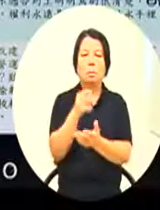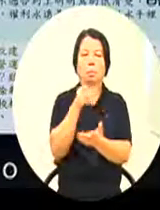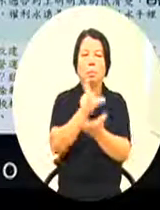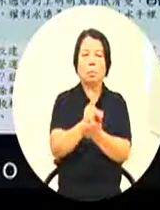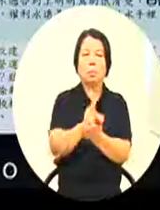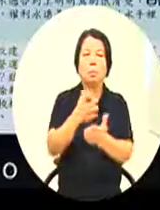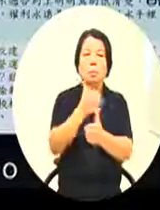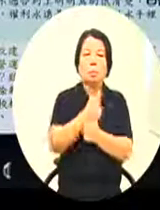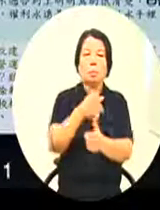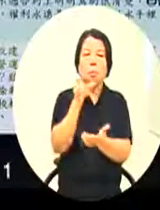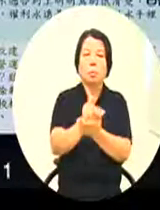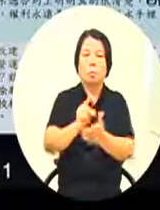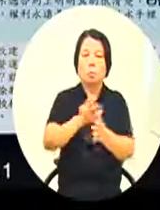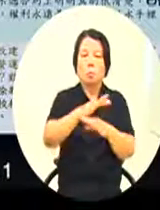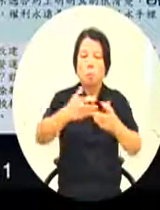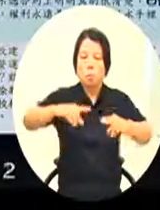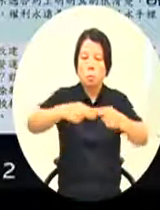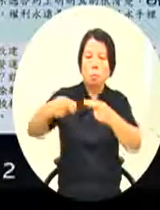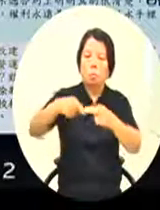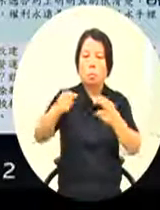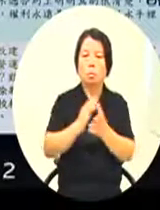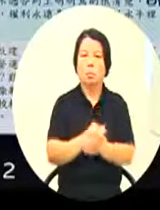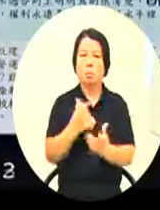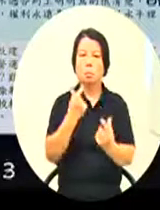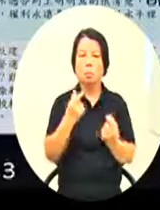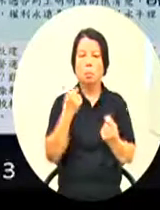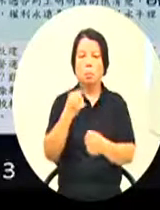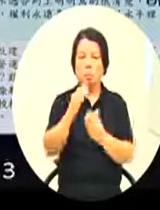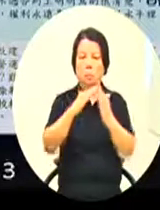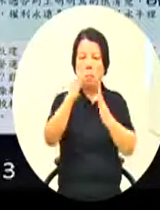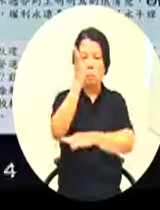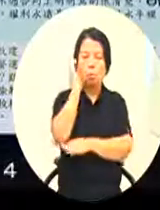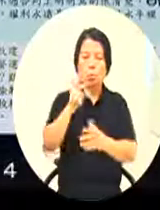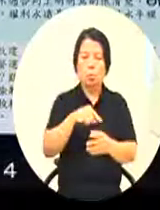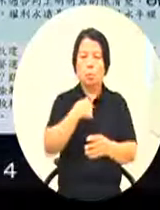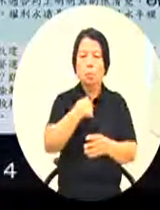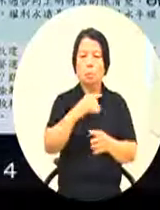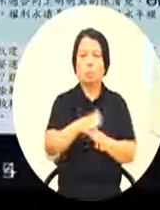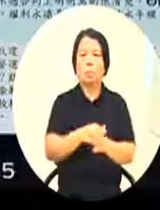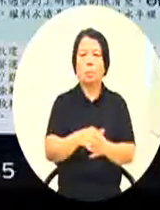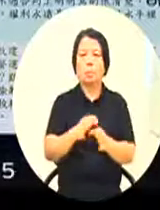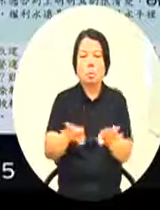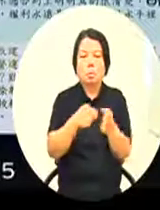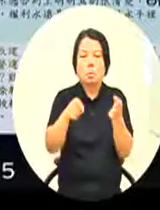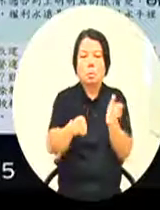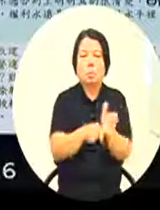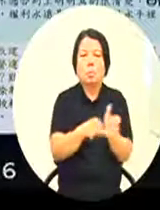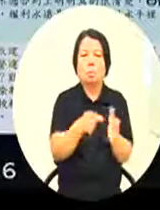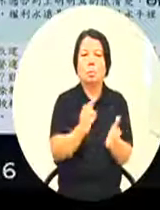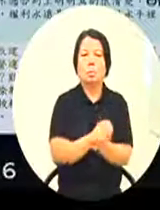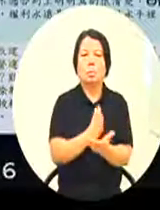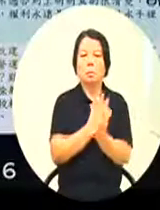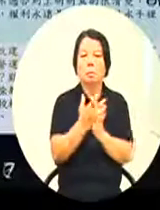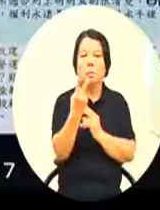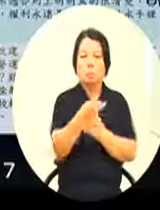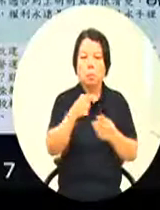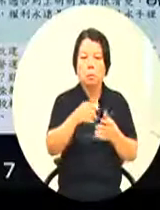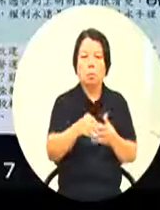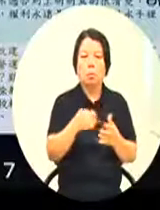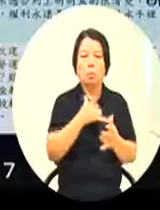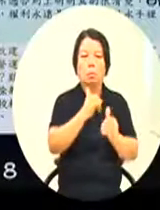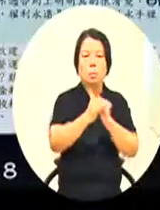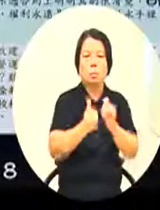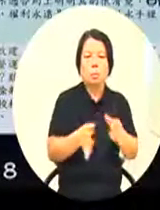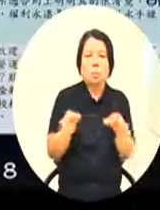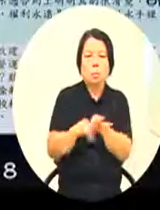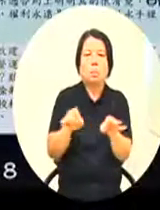府自行新建或者是营运，哦，他只讲了这两种，然后接受民捐兼